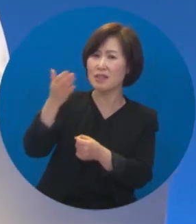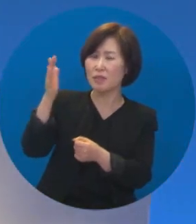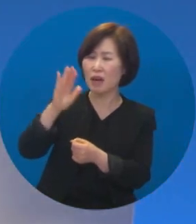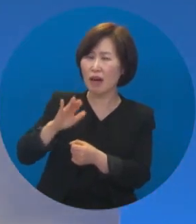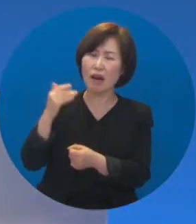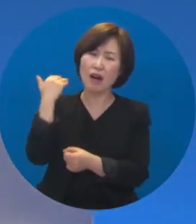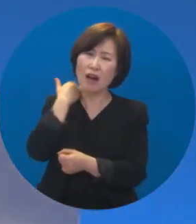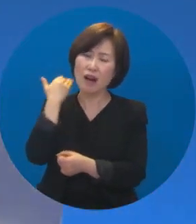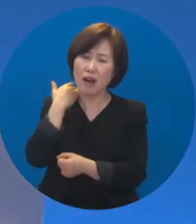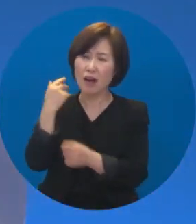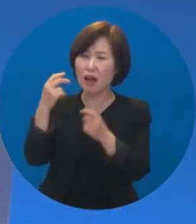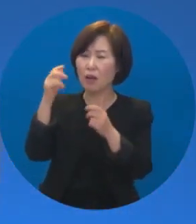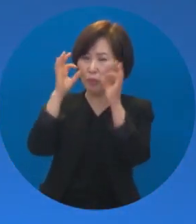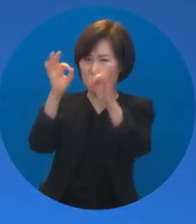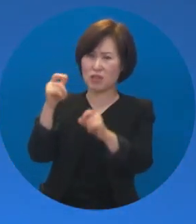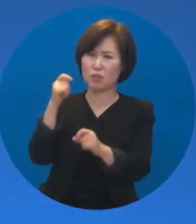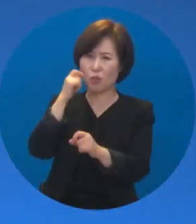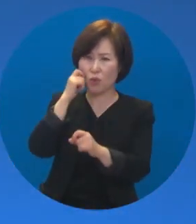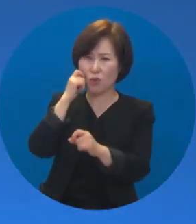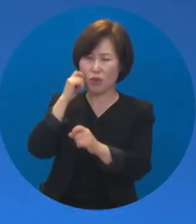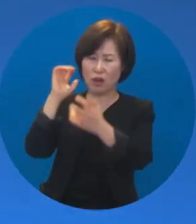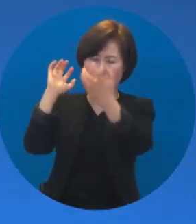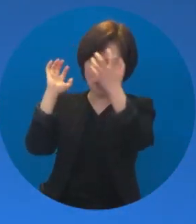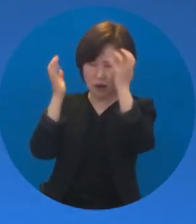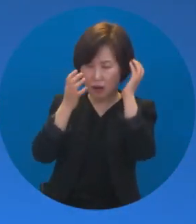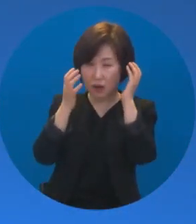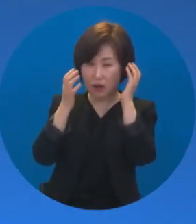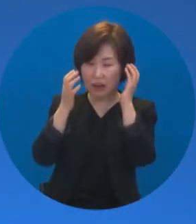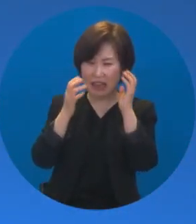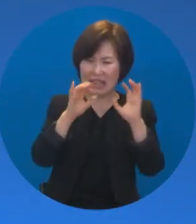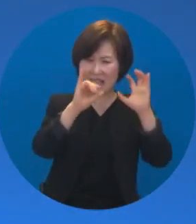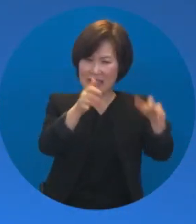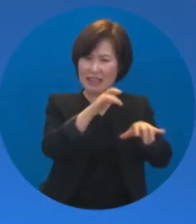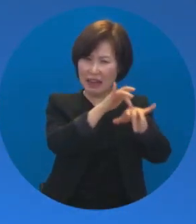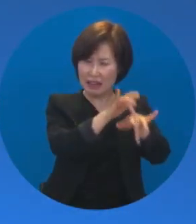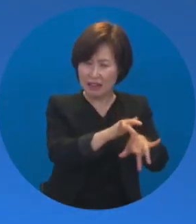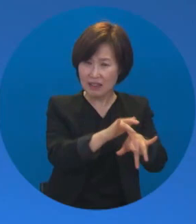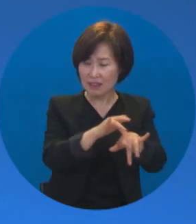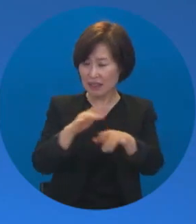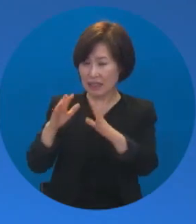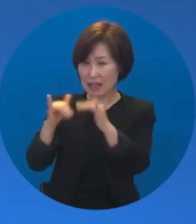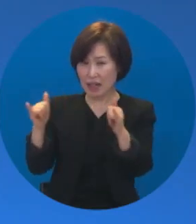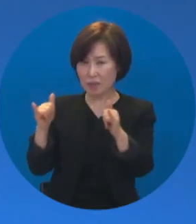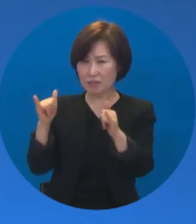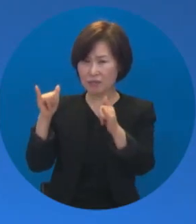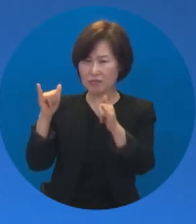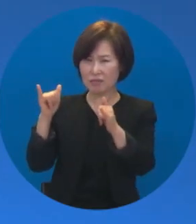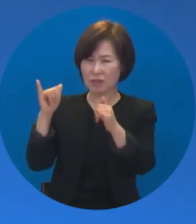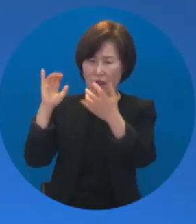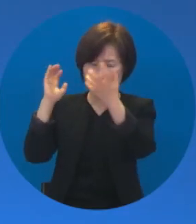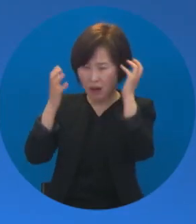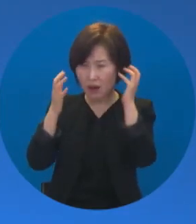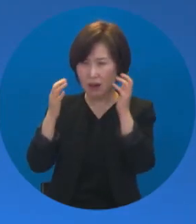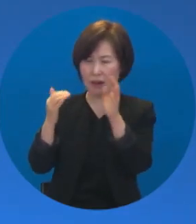못해요. 혼미케 되었고 이 세상의 신이 사람들의 마음을 혼미하게 했고 눈을 가리웠기 때문에.